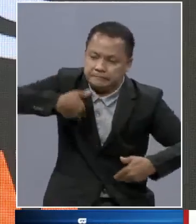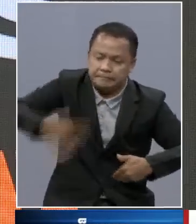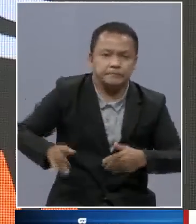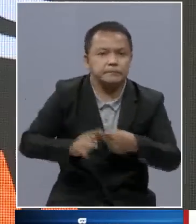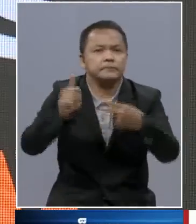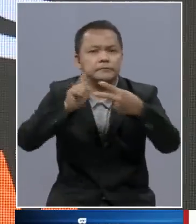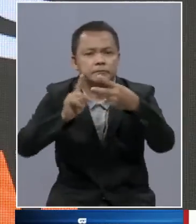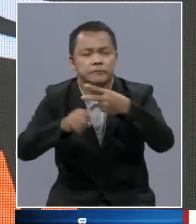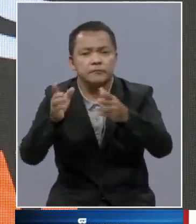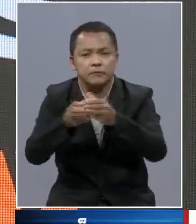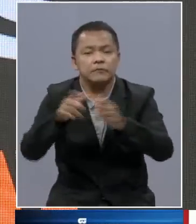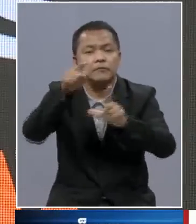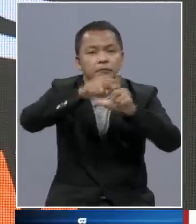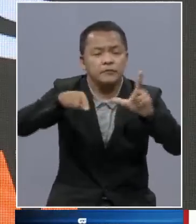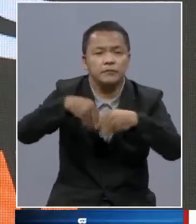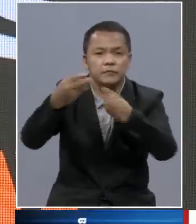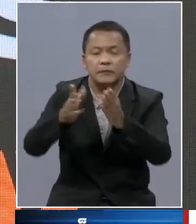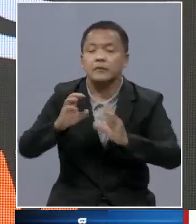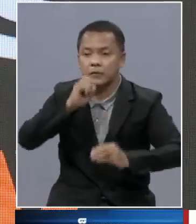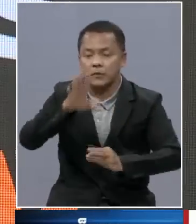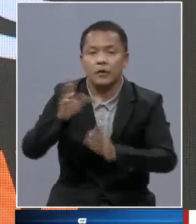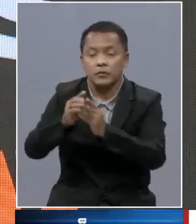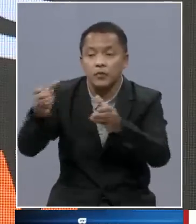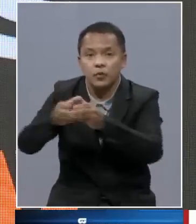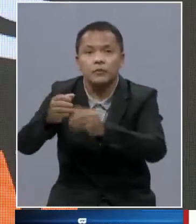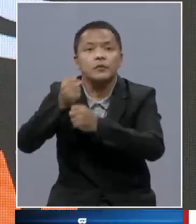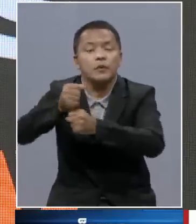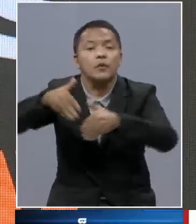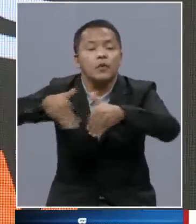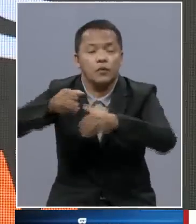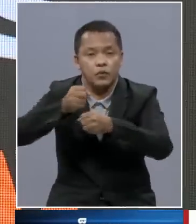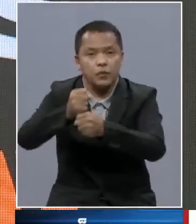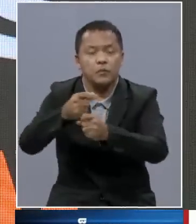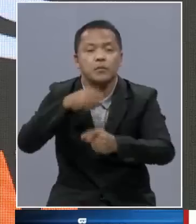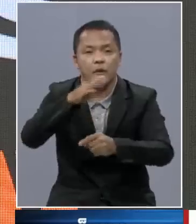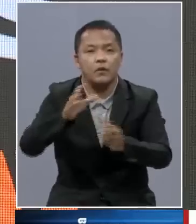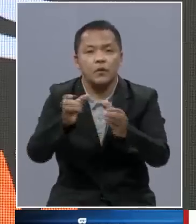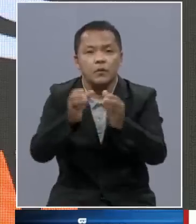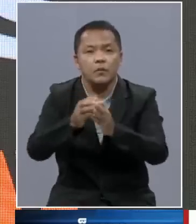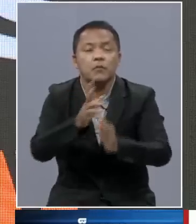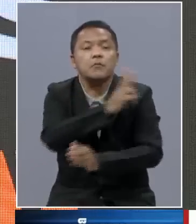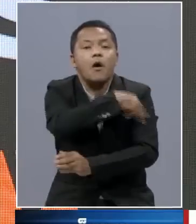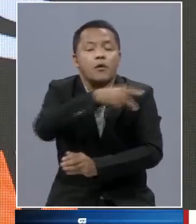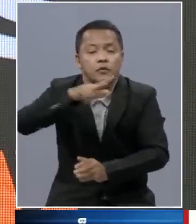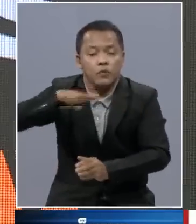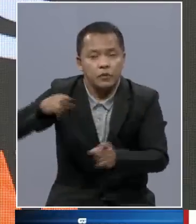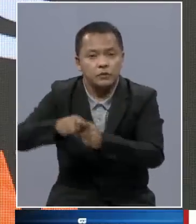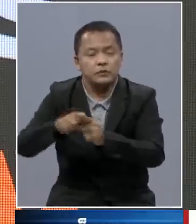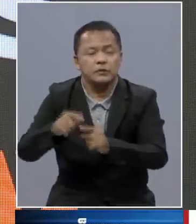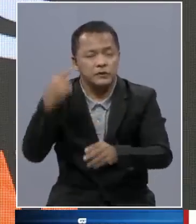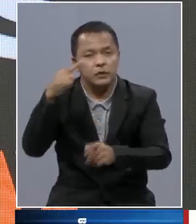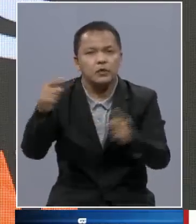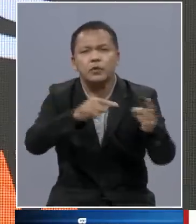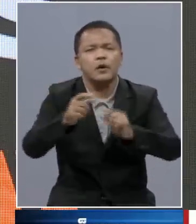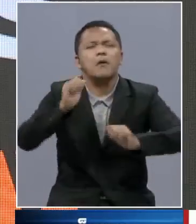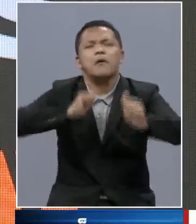ากเลยนะคะเพราะพรรคก้าวไกลเขาเคยไปรับปากกับนักเคลื่อนไหวกลุ่มราษฎรเอาไว้ส่วนดราม่าของหมอชนน่านแล้วก็แดดดี้ปุ่นก็แ